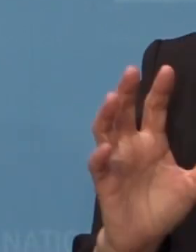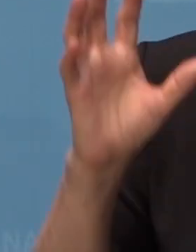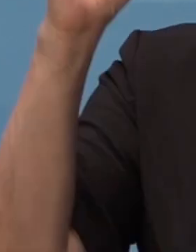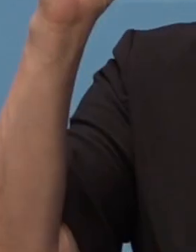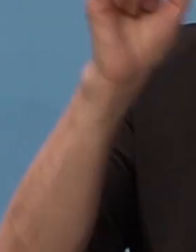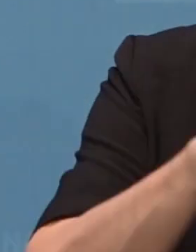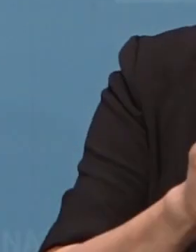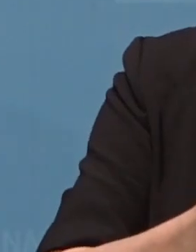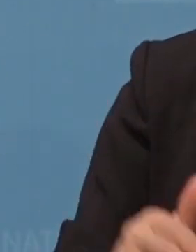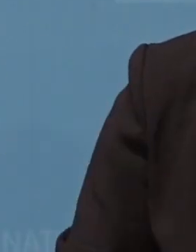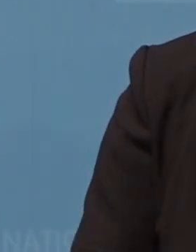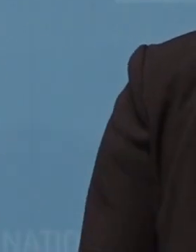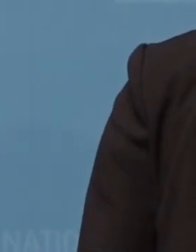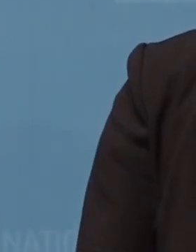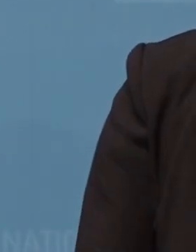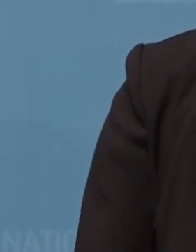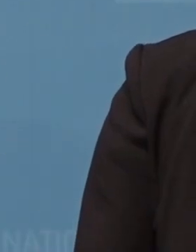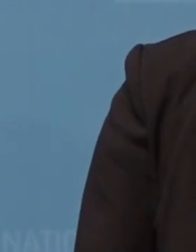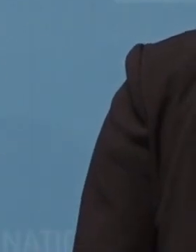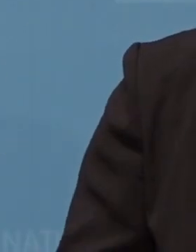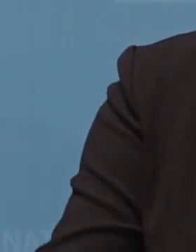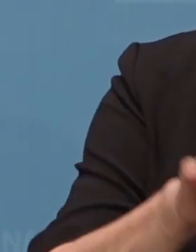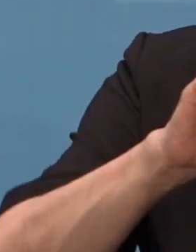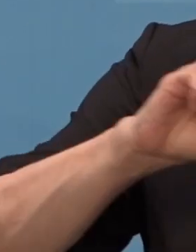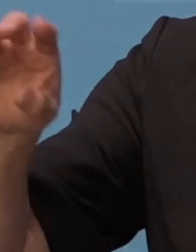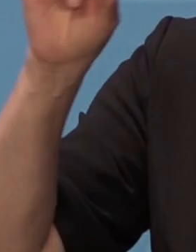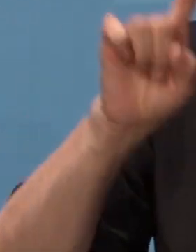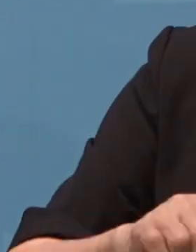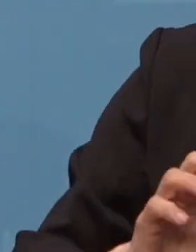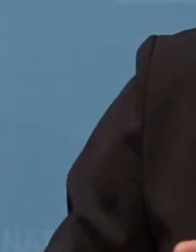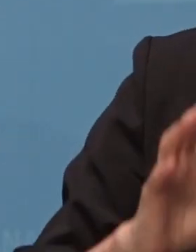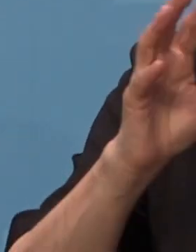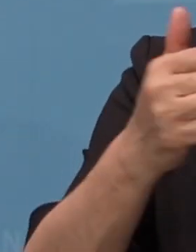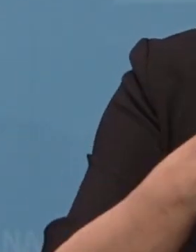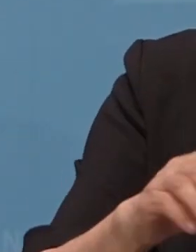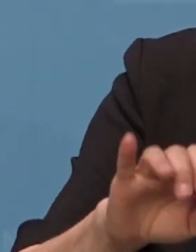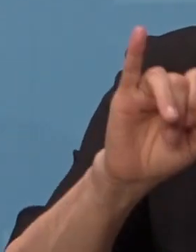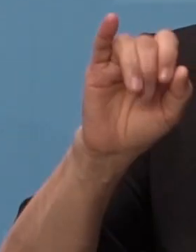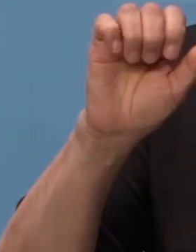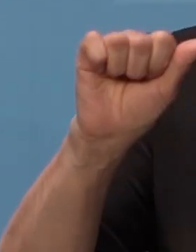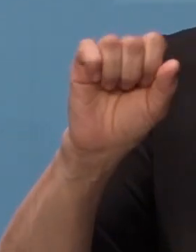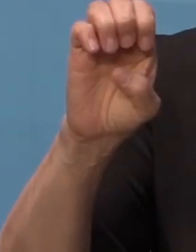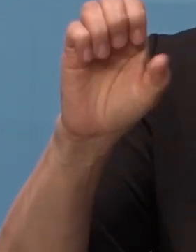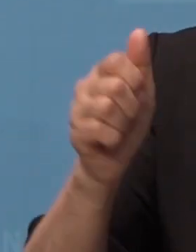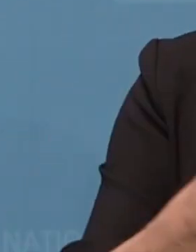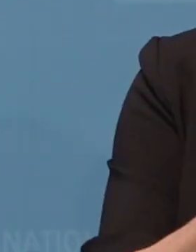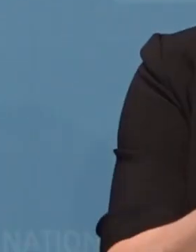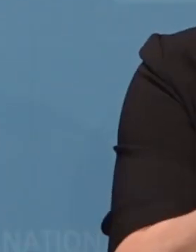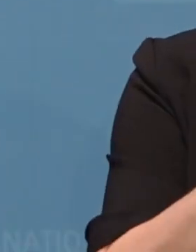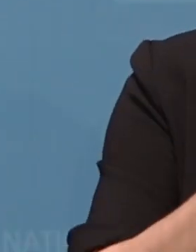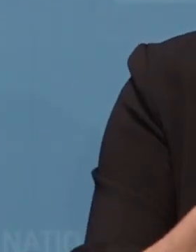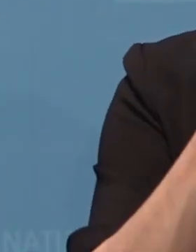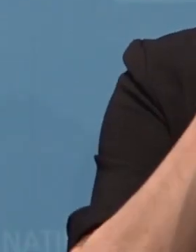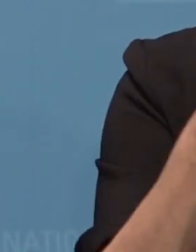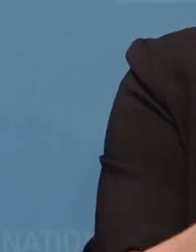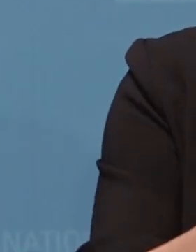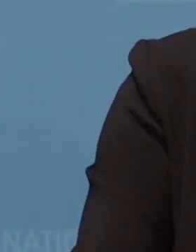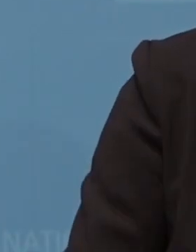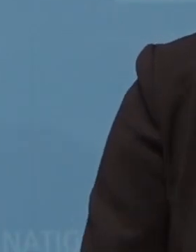성명에 합의하지 않았습니다. 오염수 바다 방류에 대해선 국제원자력기구의 검증을 지지한다고만